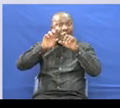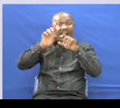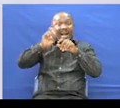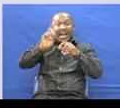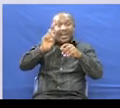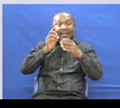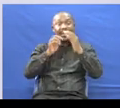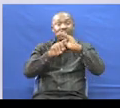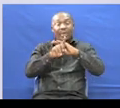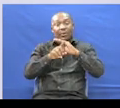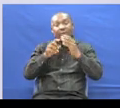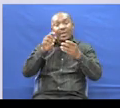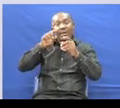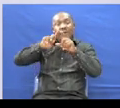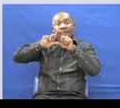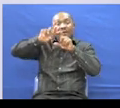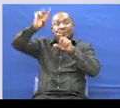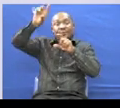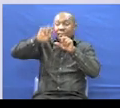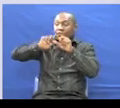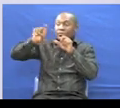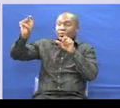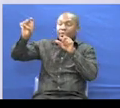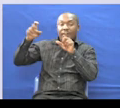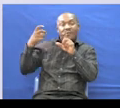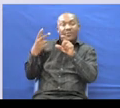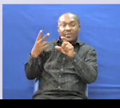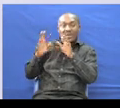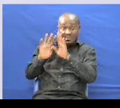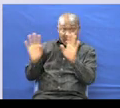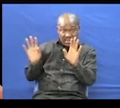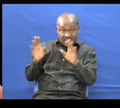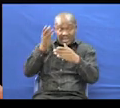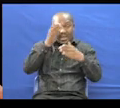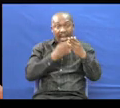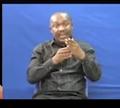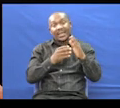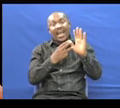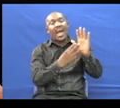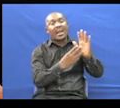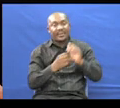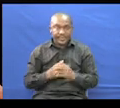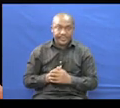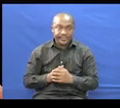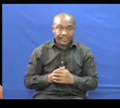kivuli katika vyumba vinane. Tumeelewana eh? Vizuri kabisa watoto wazuri. Na hapa,